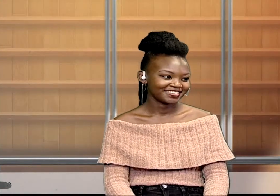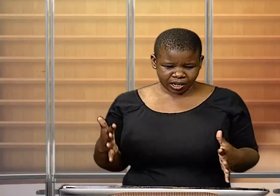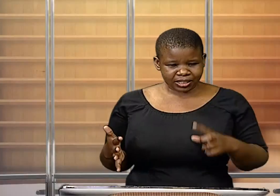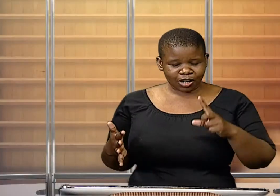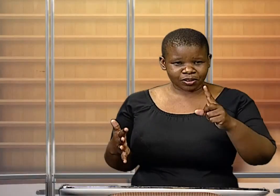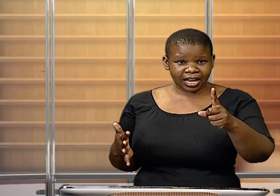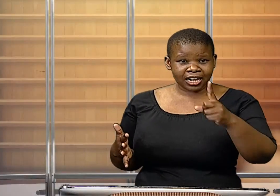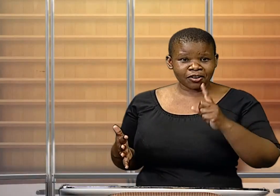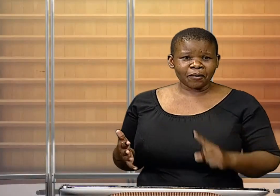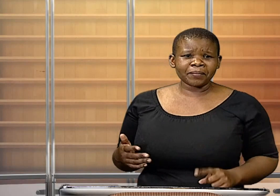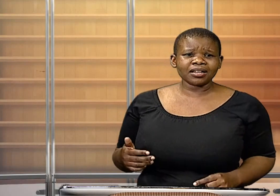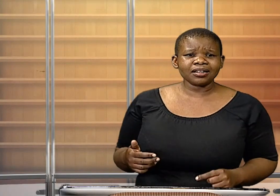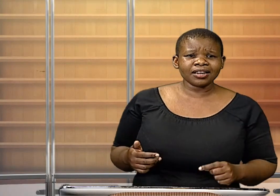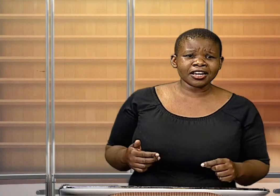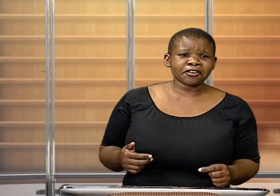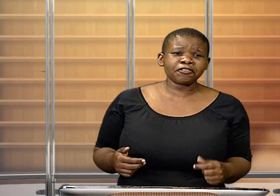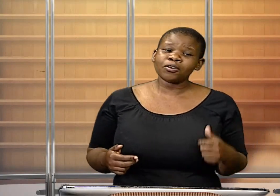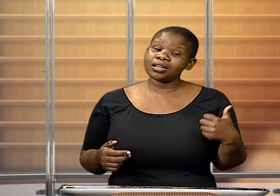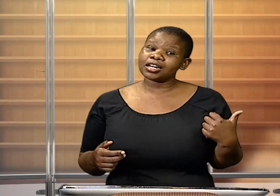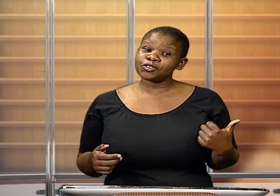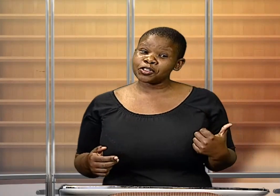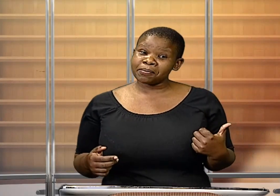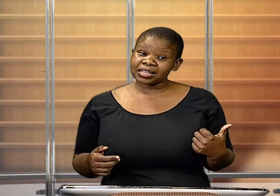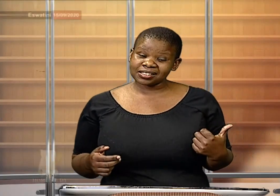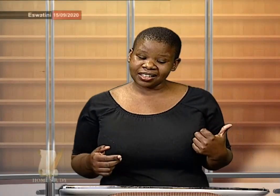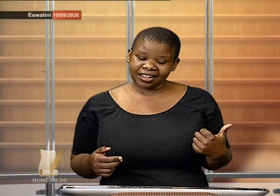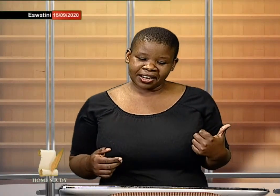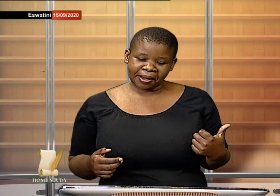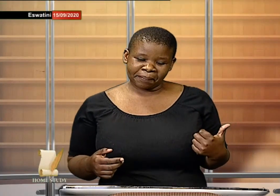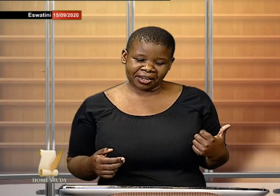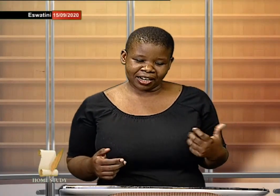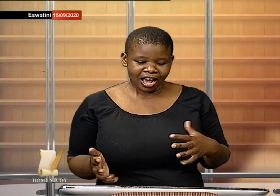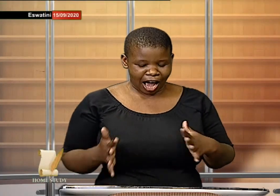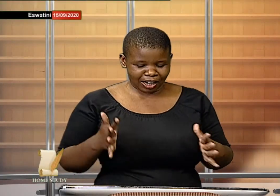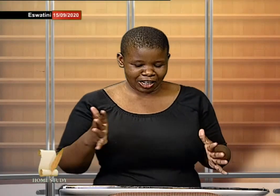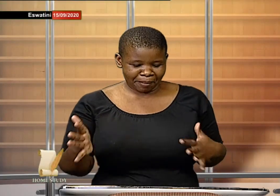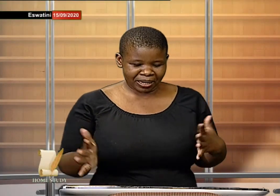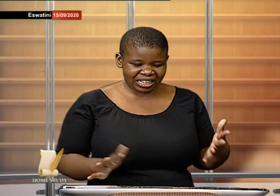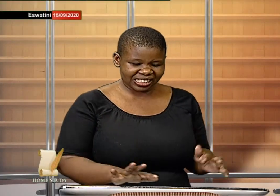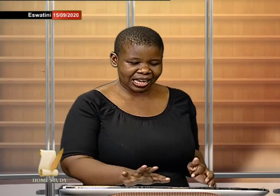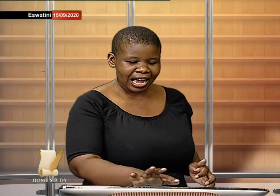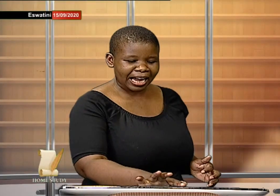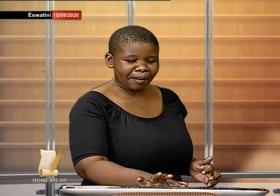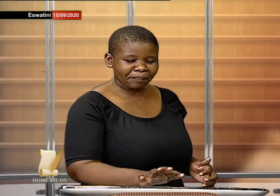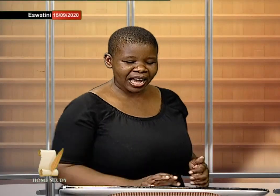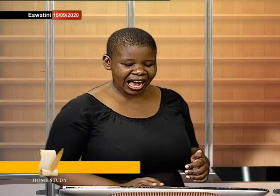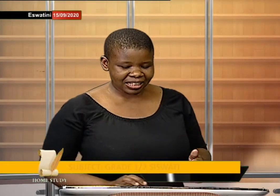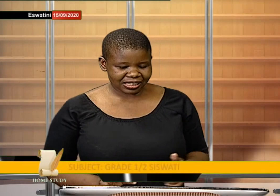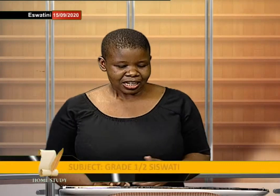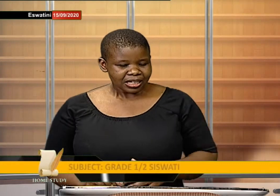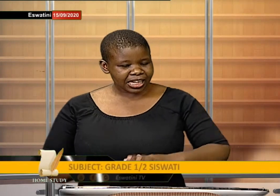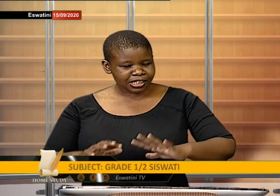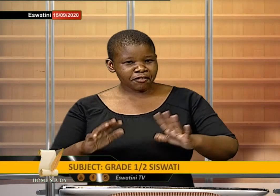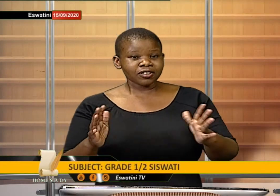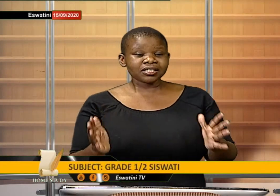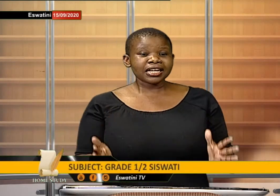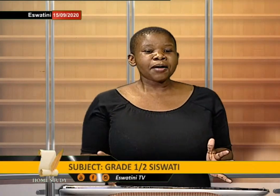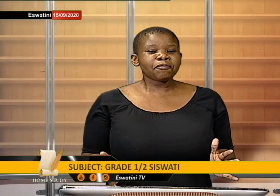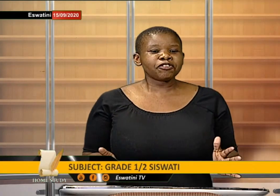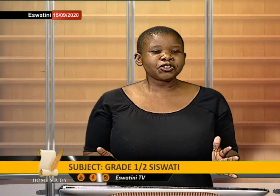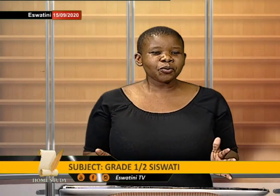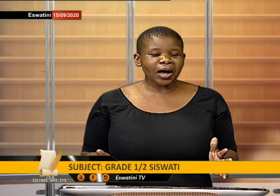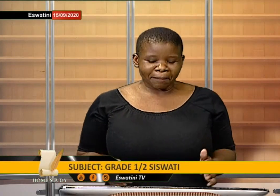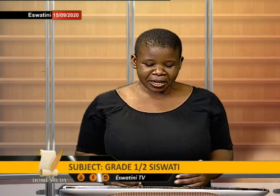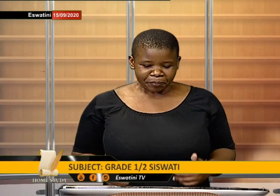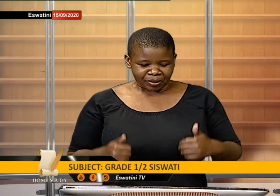Ngiyasiphinde sibuya sitawuqala engomeni yethu le rato toba ngisekela phela. Angihlabelisa kamnanzi. Sesifunzile